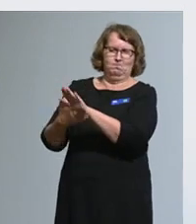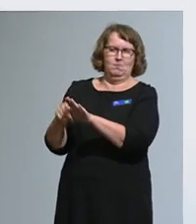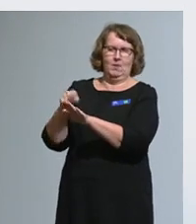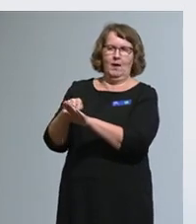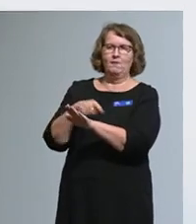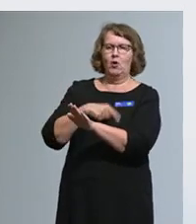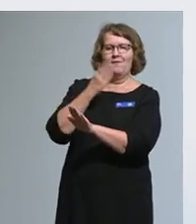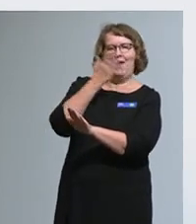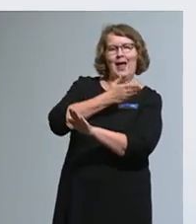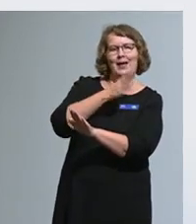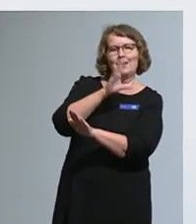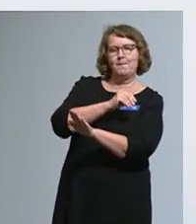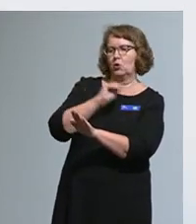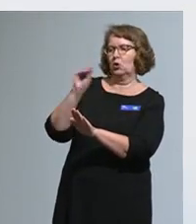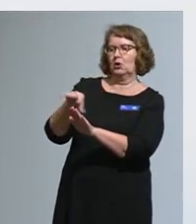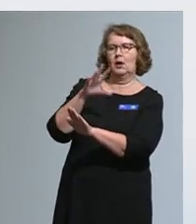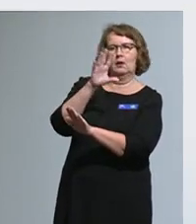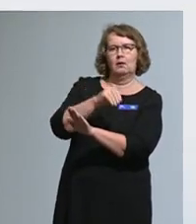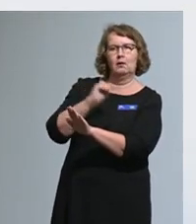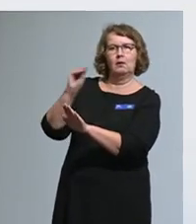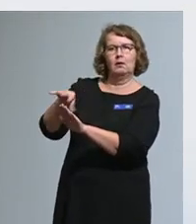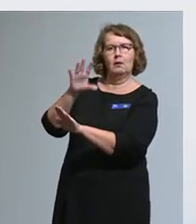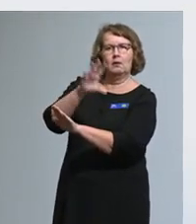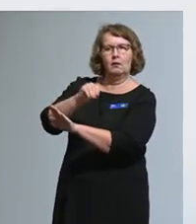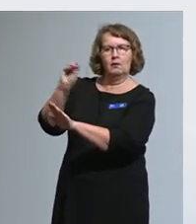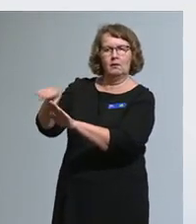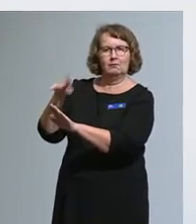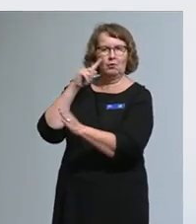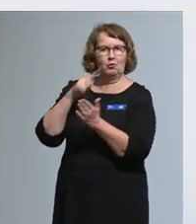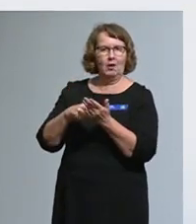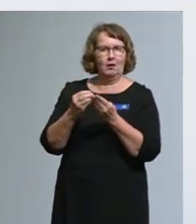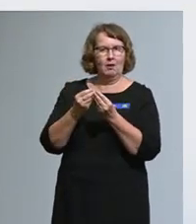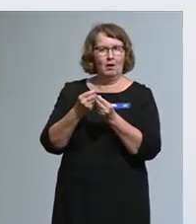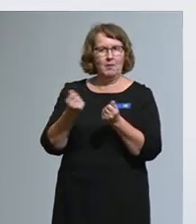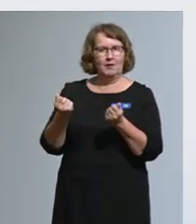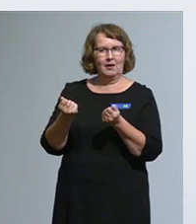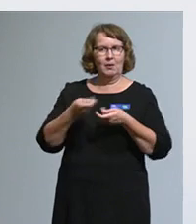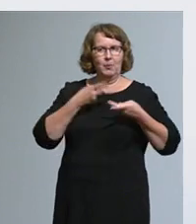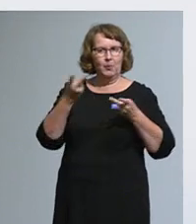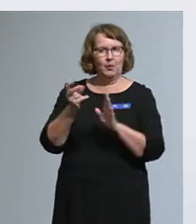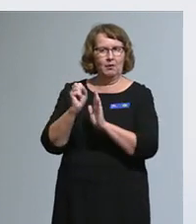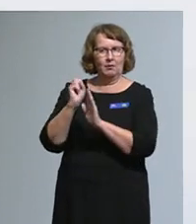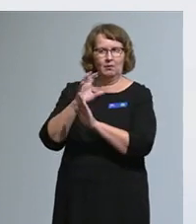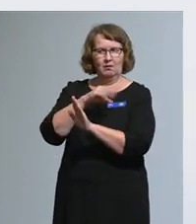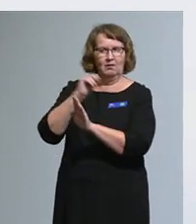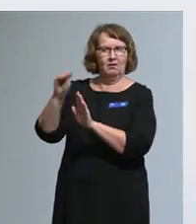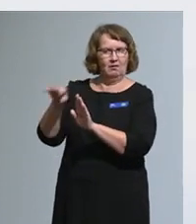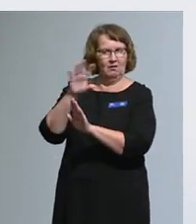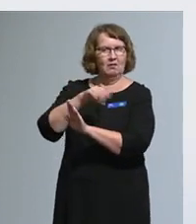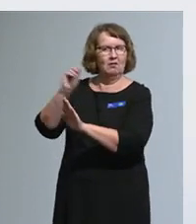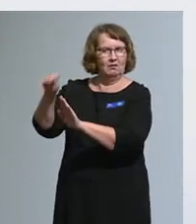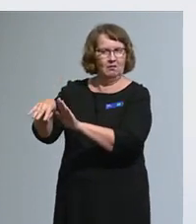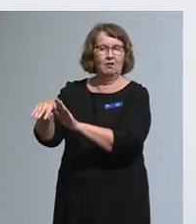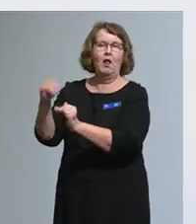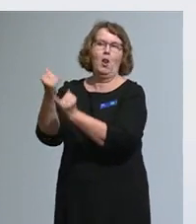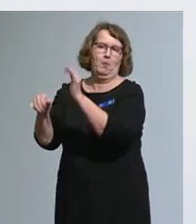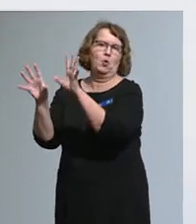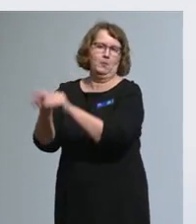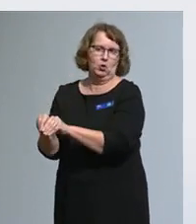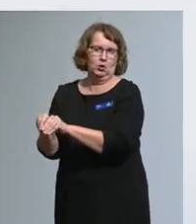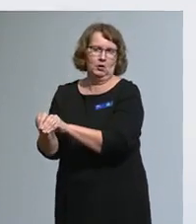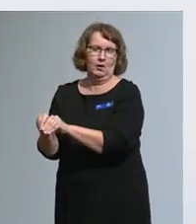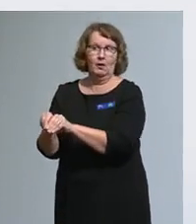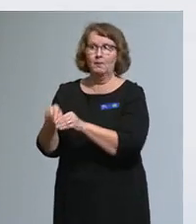väliraportoida, eli tuottaa sitä materiaalia sinne myöskin. jonka takia myöskin tietysti